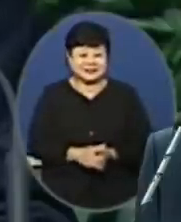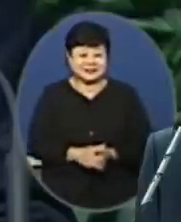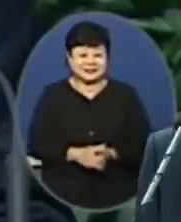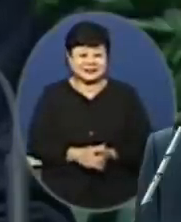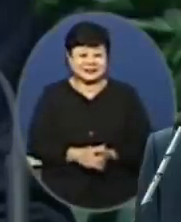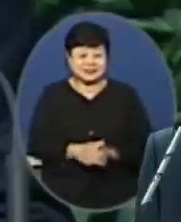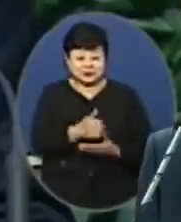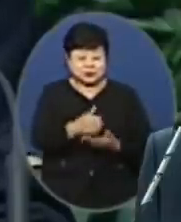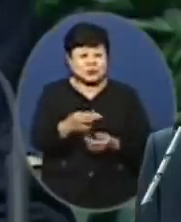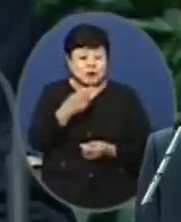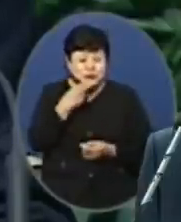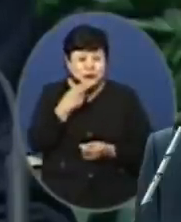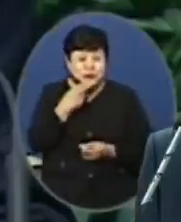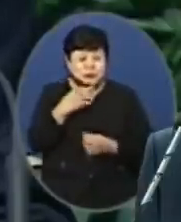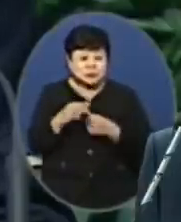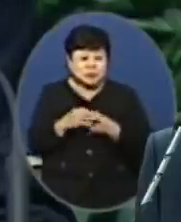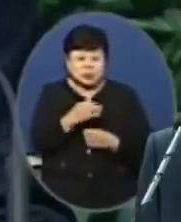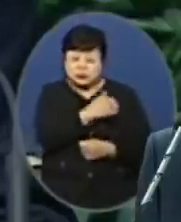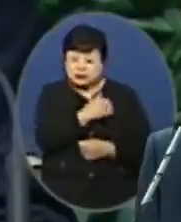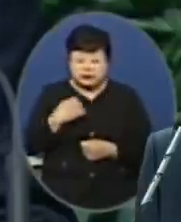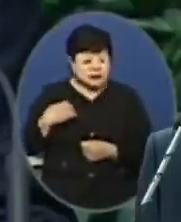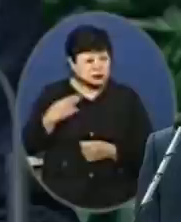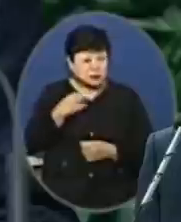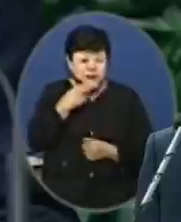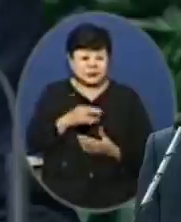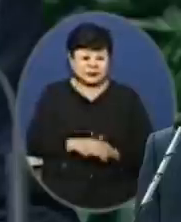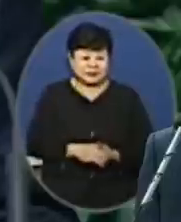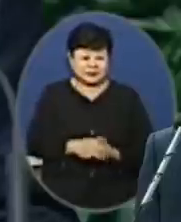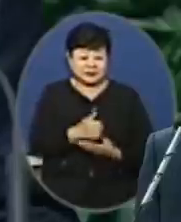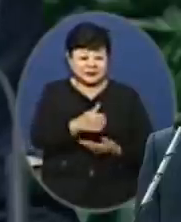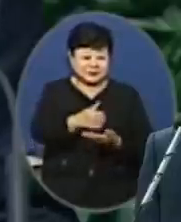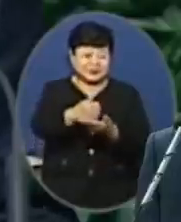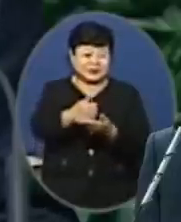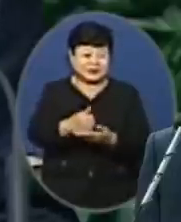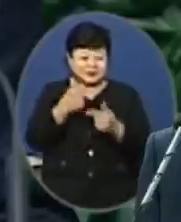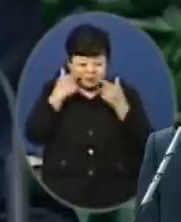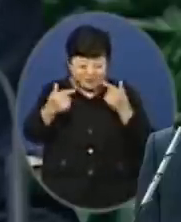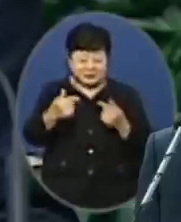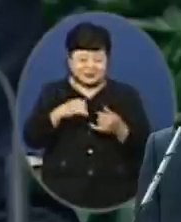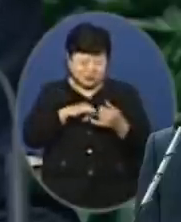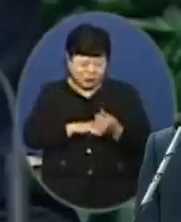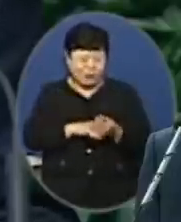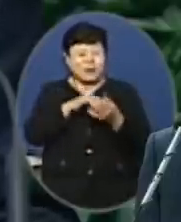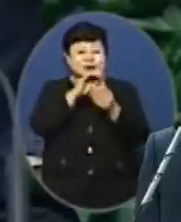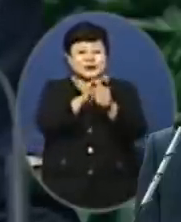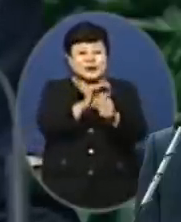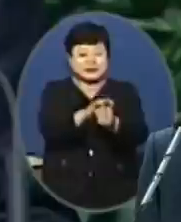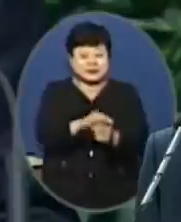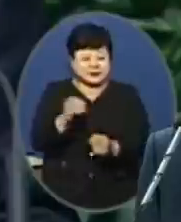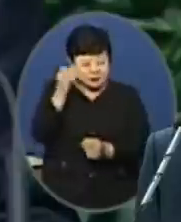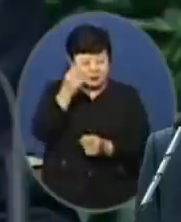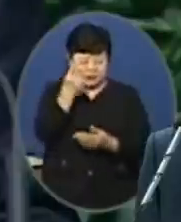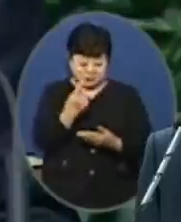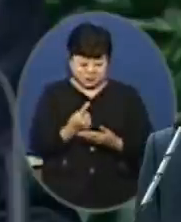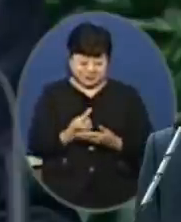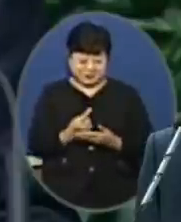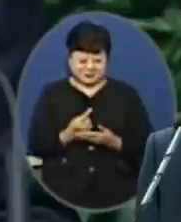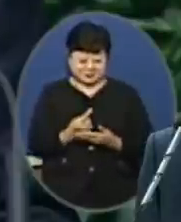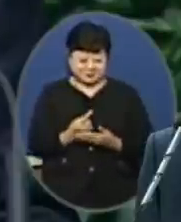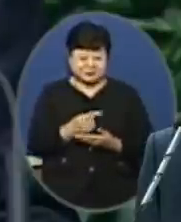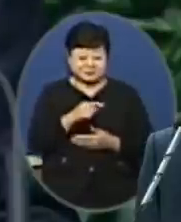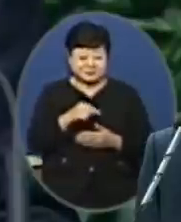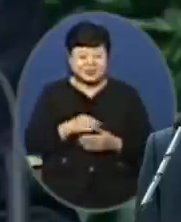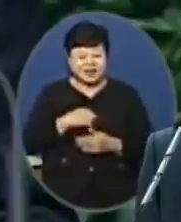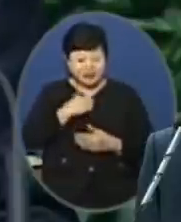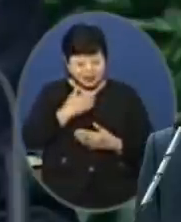왜요? 주님 없이는 자신이 없으니까. 근데 주님이 반드시 도와주시거든요. 성령이 오셔서